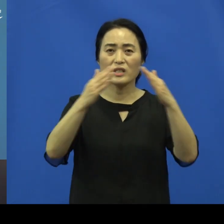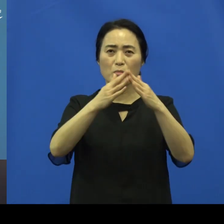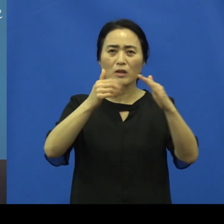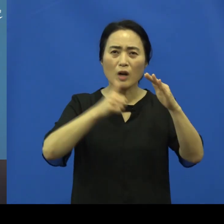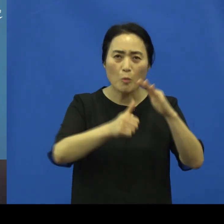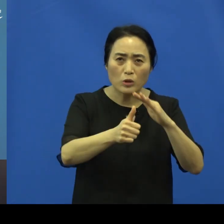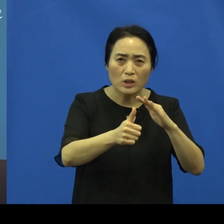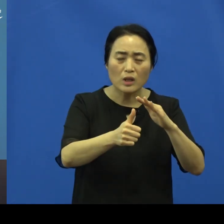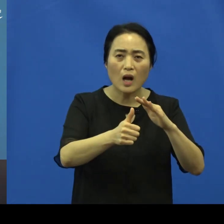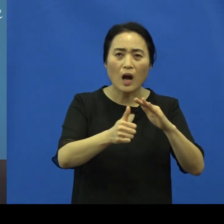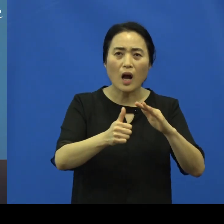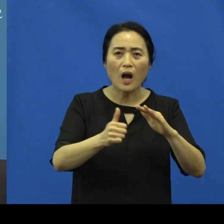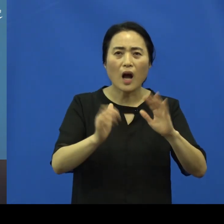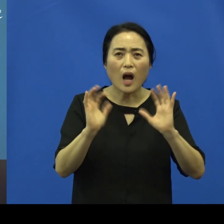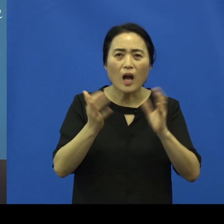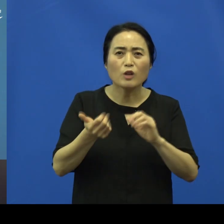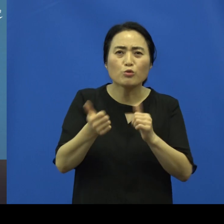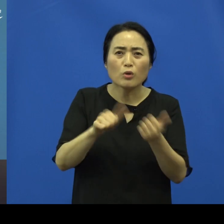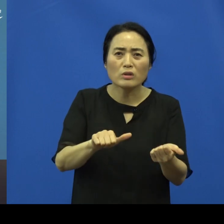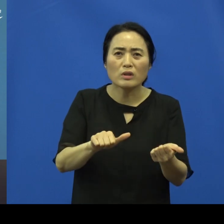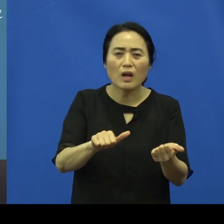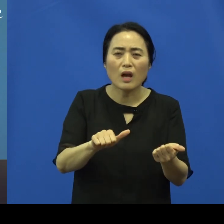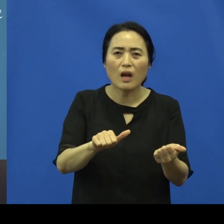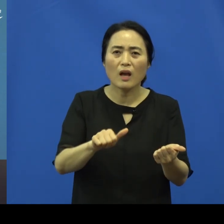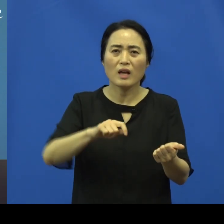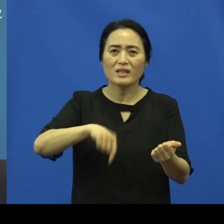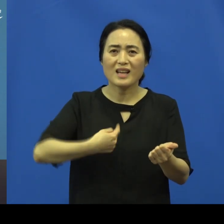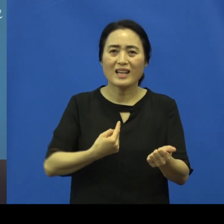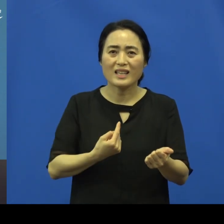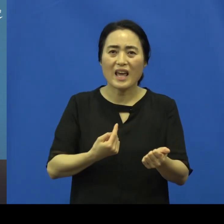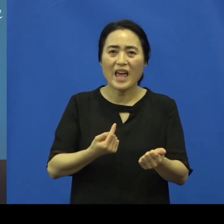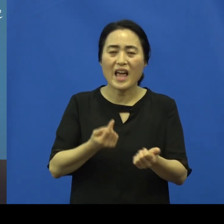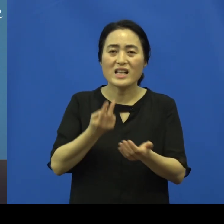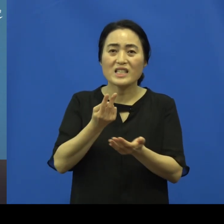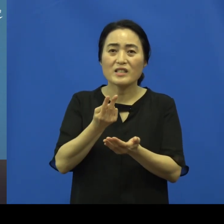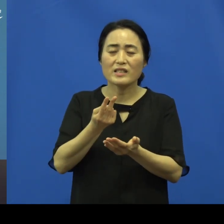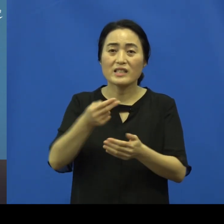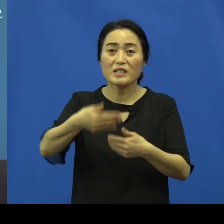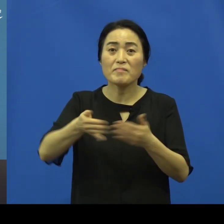아이가 죽었는데 자기의 침상에 눕혔는지라 그랬어요.